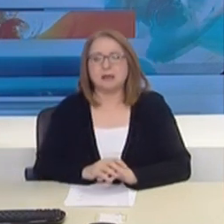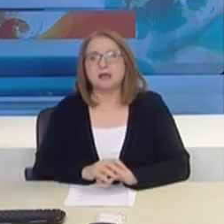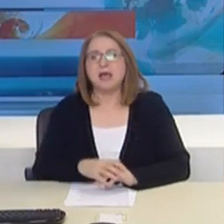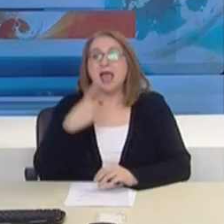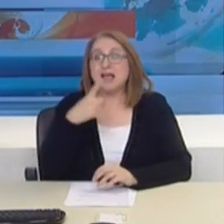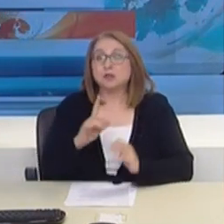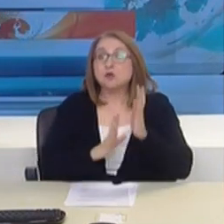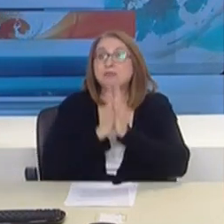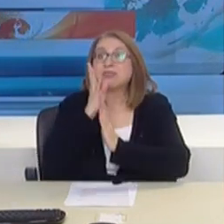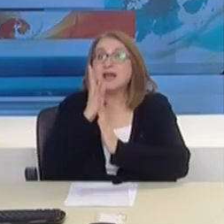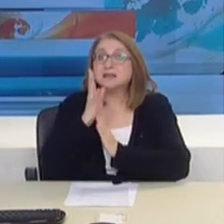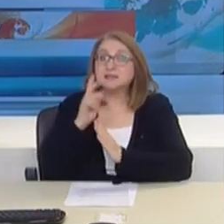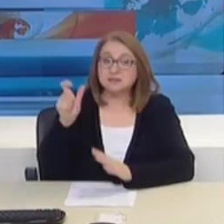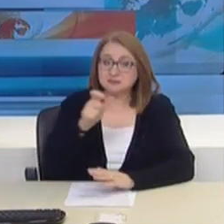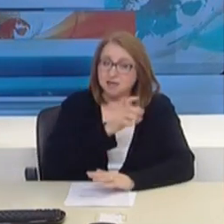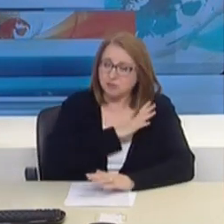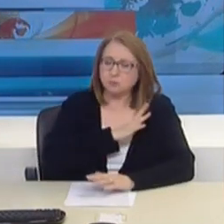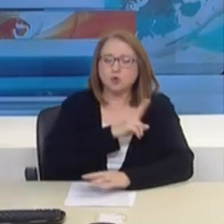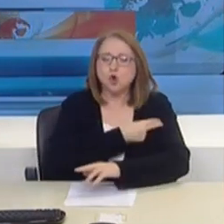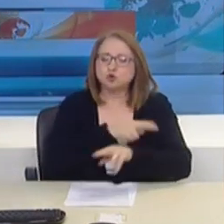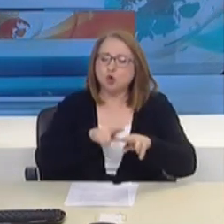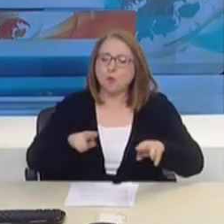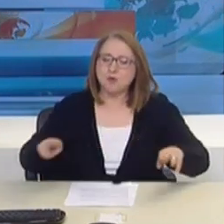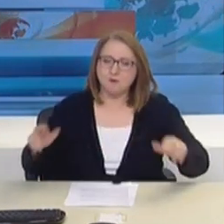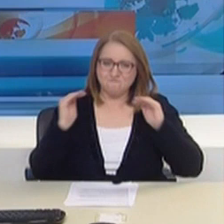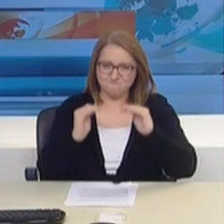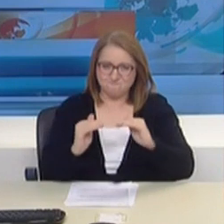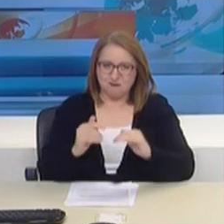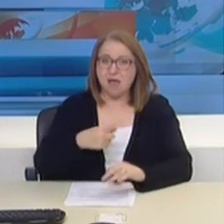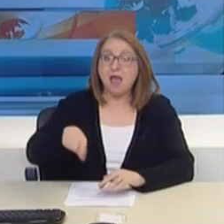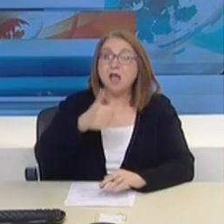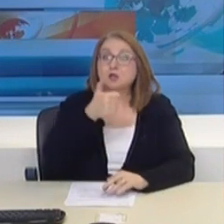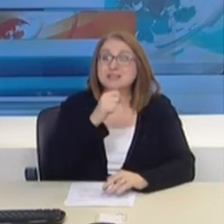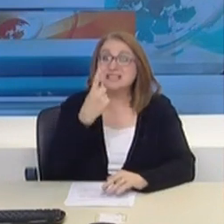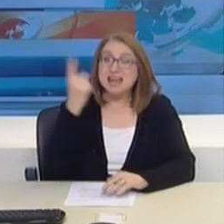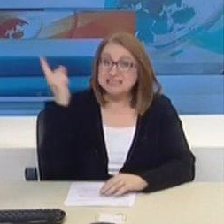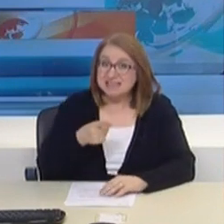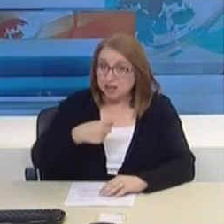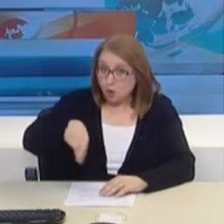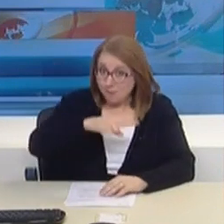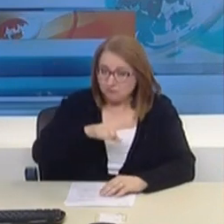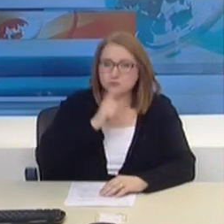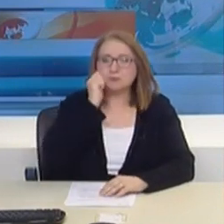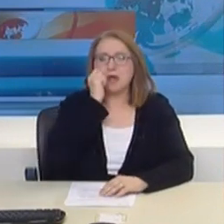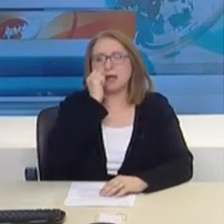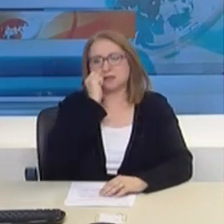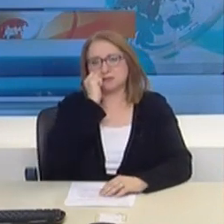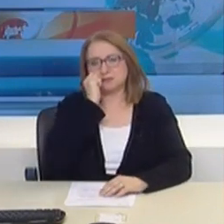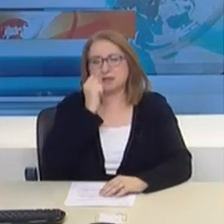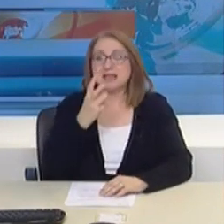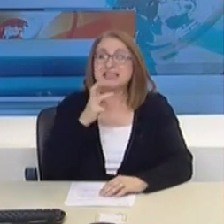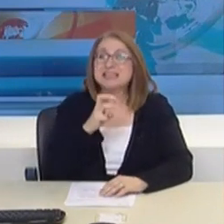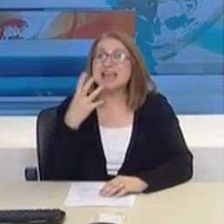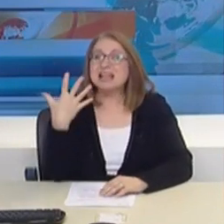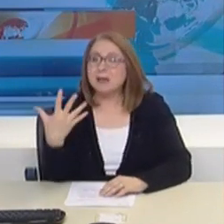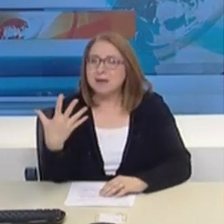114 συμπατριώτες μας συνεχίζουν να νοσηλεύονται. Το 61% από αυτούς είναι άντρες. 35 συνεχίζουν να